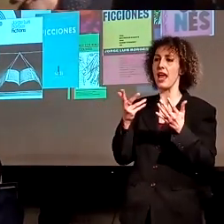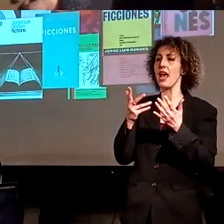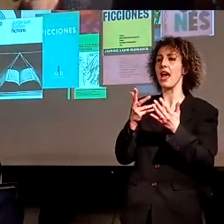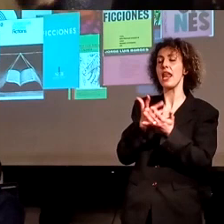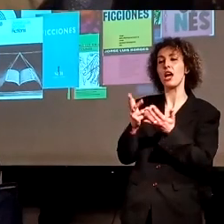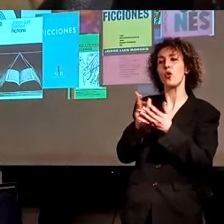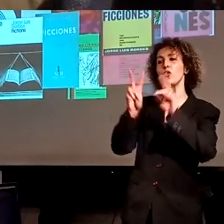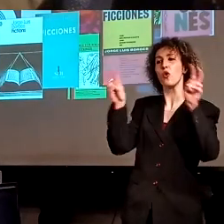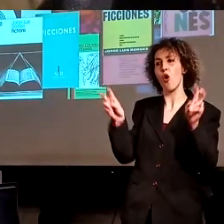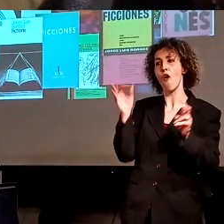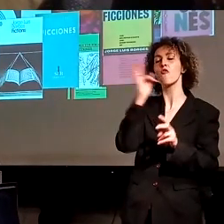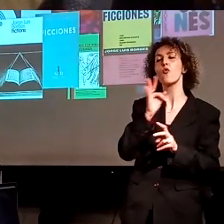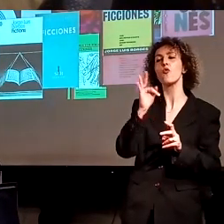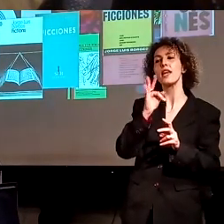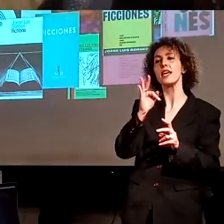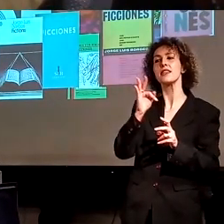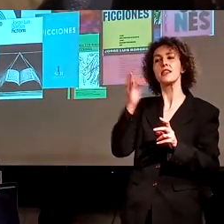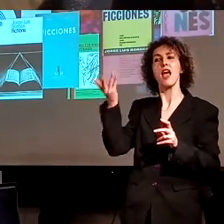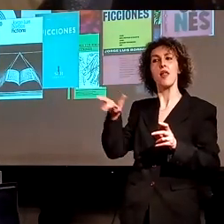memorioso funes il